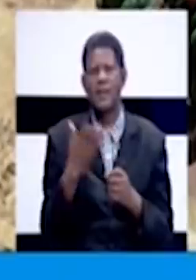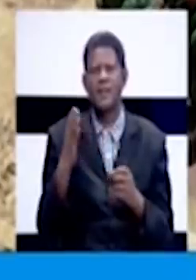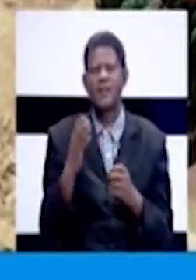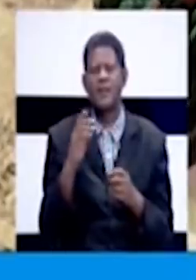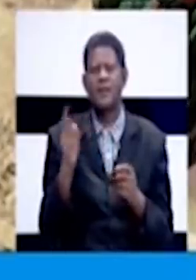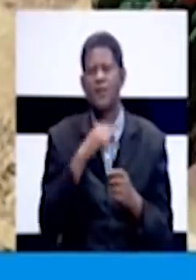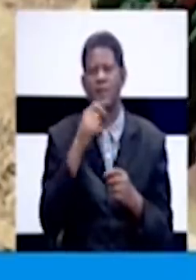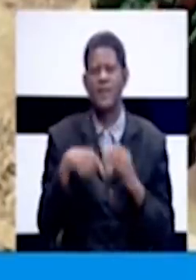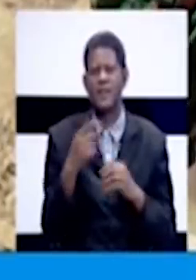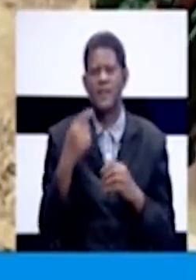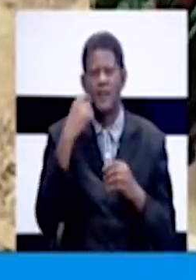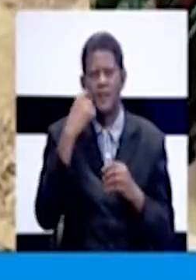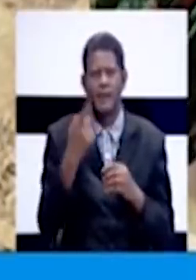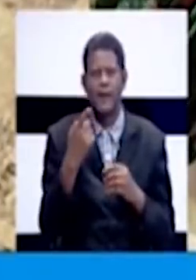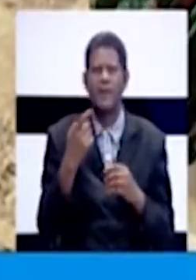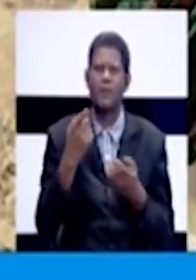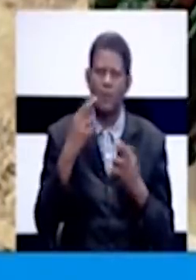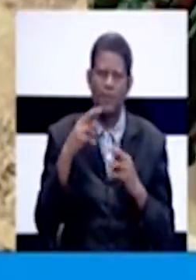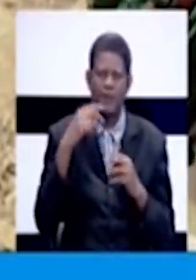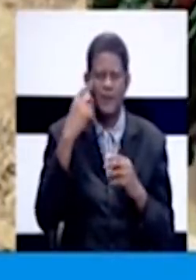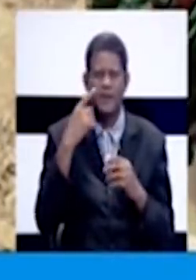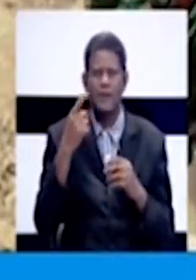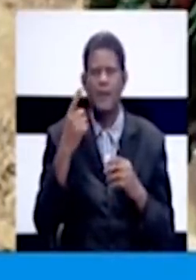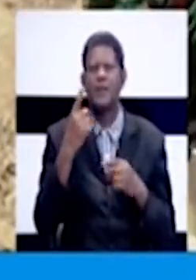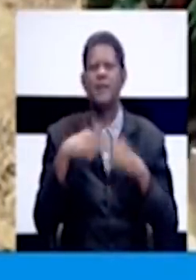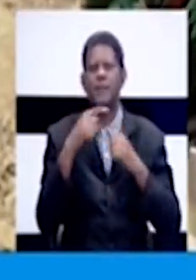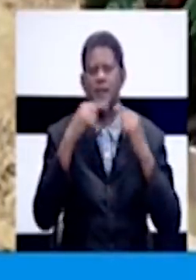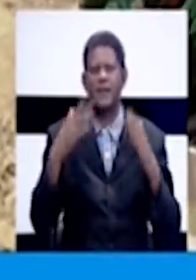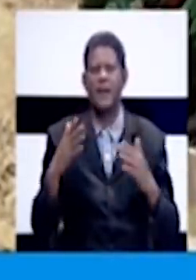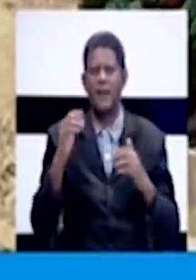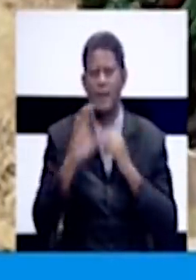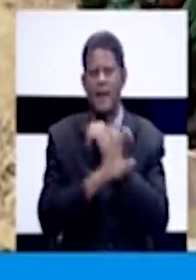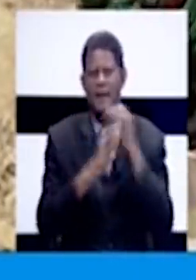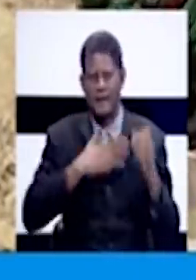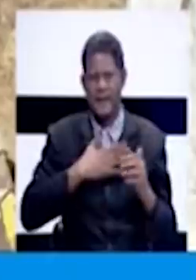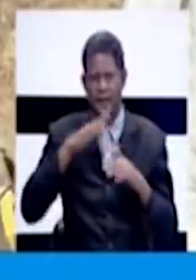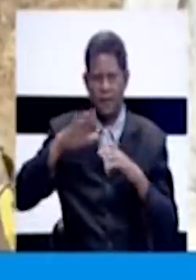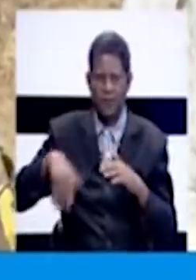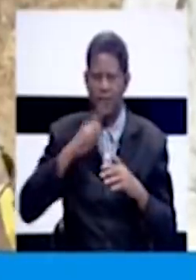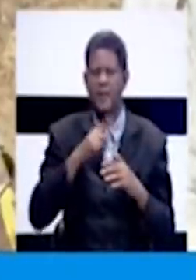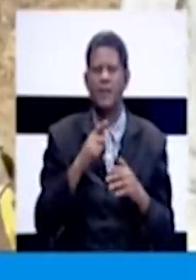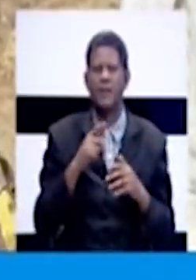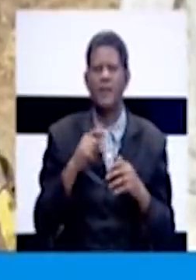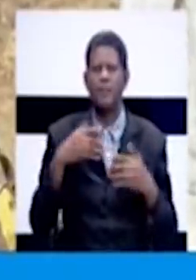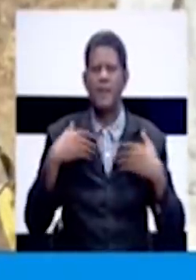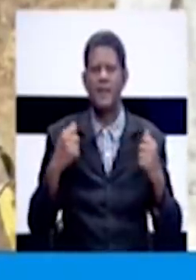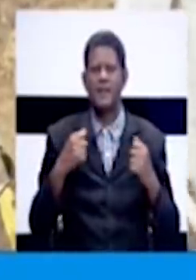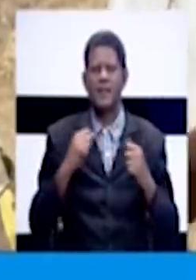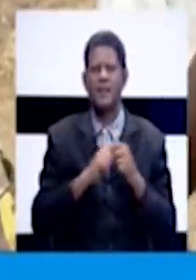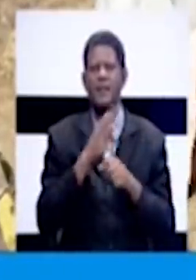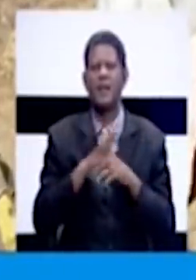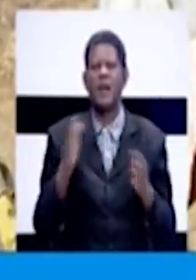እዩ ዝመፀና ፀላኢ ኣብ ዓድና ክናትርፎ ዘለኒ ሕድሪ እየ ዘለኣና መንእሰይ ትግራይ ዝሕልፎ ኣይዝኸይ እክሎ